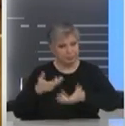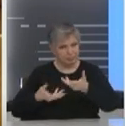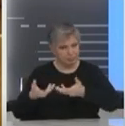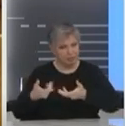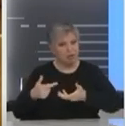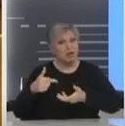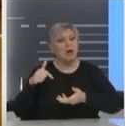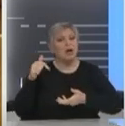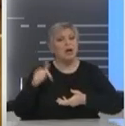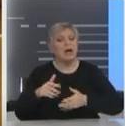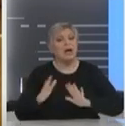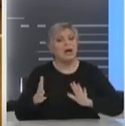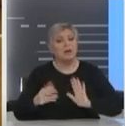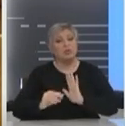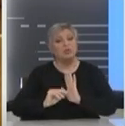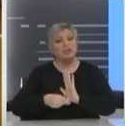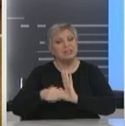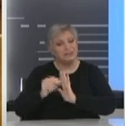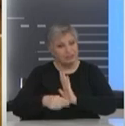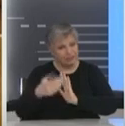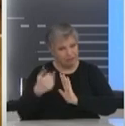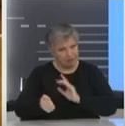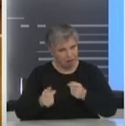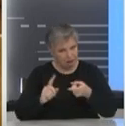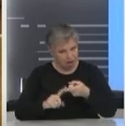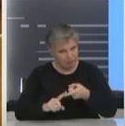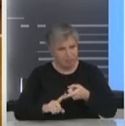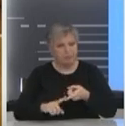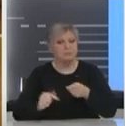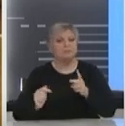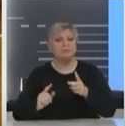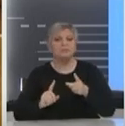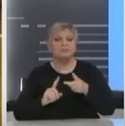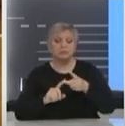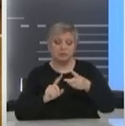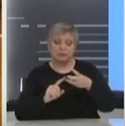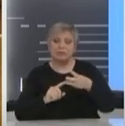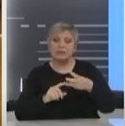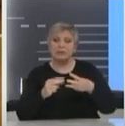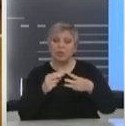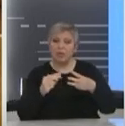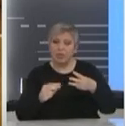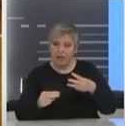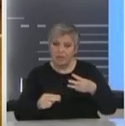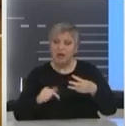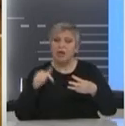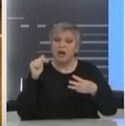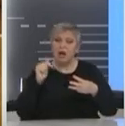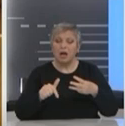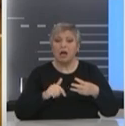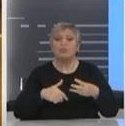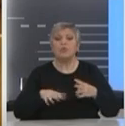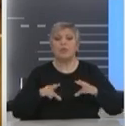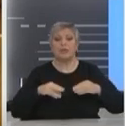αποτρέψαμε τις παράλογες και αντεργατικές απαιτήσεις στο δεύτερο και τρίτο πυλώνα, την ανταπεργία,